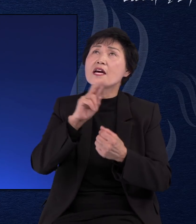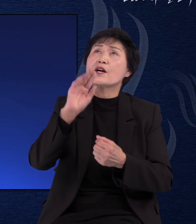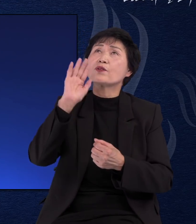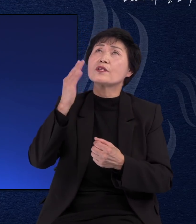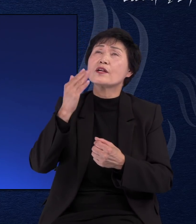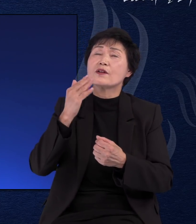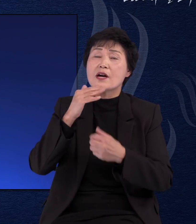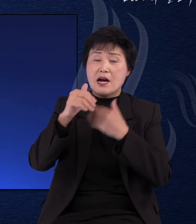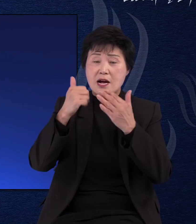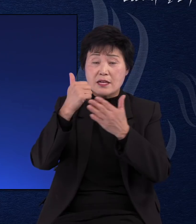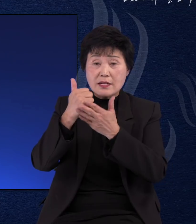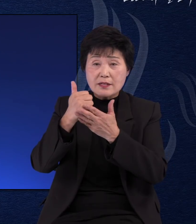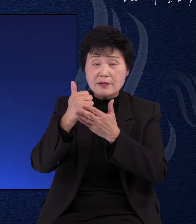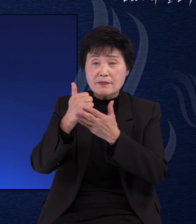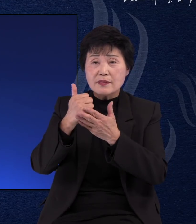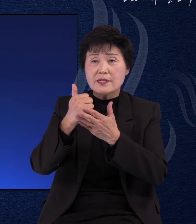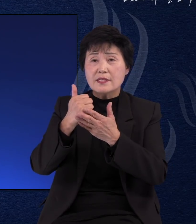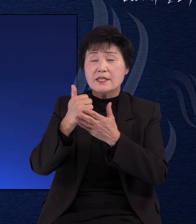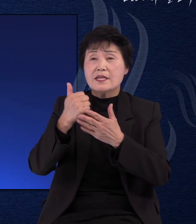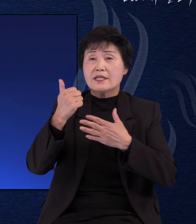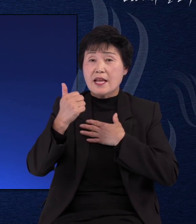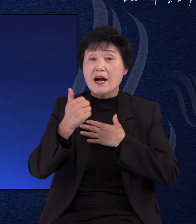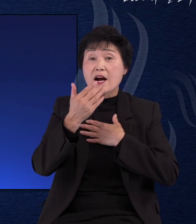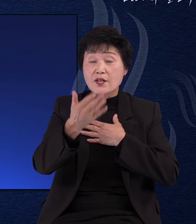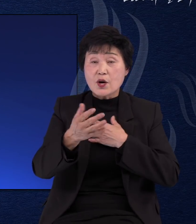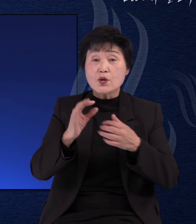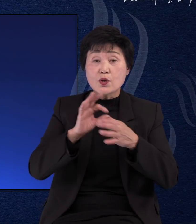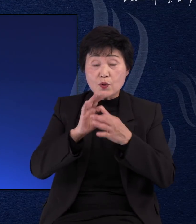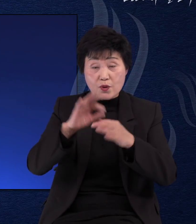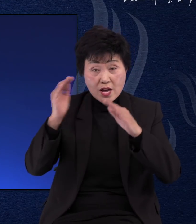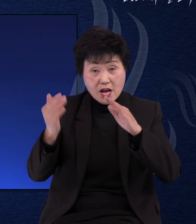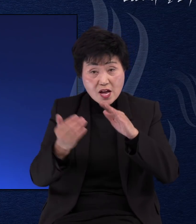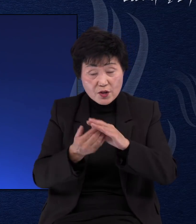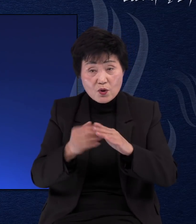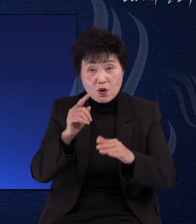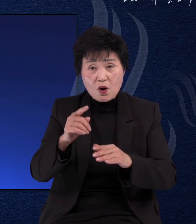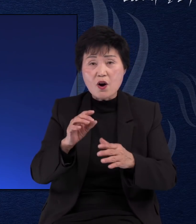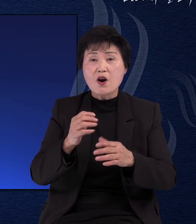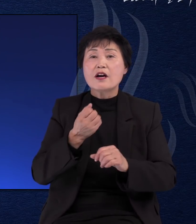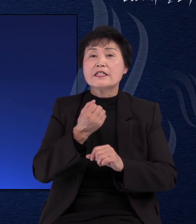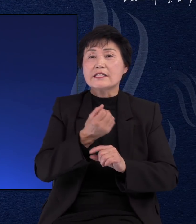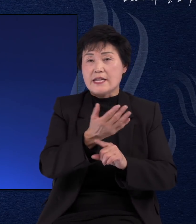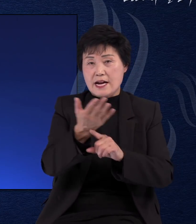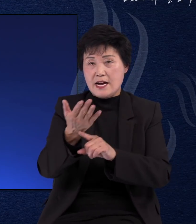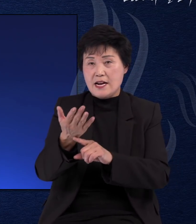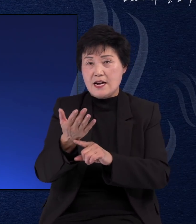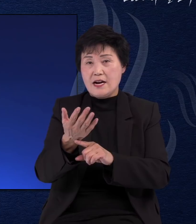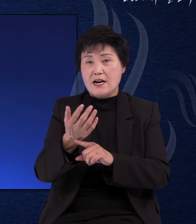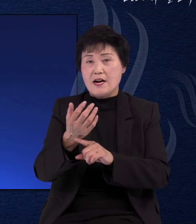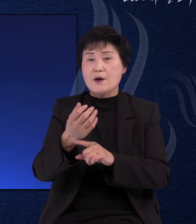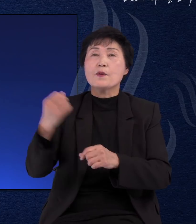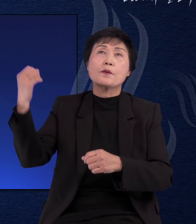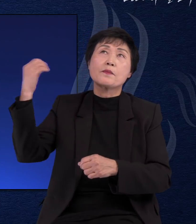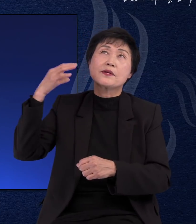하나님께서 내가 너를 통해 이룬 일을 그저 전하기만 하라고 하셔서 전하게 되었고,